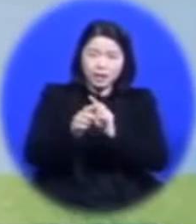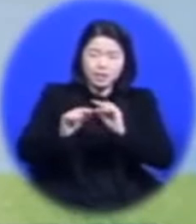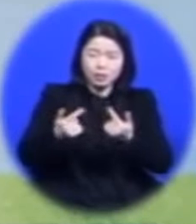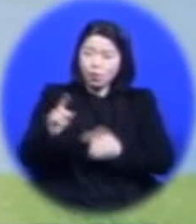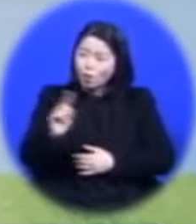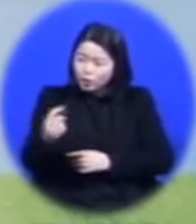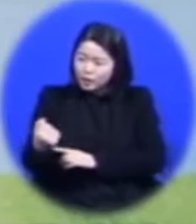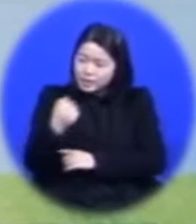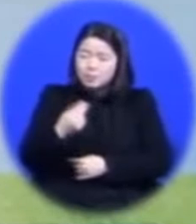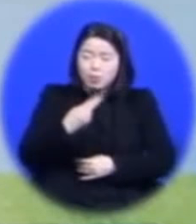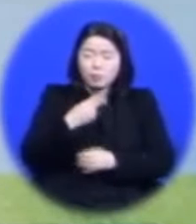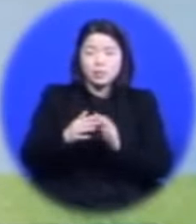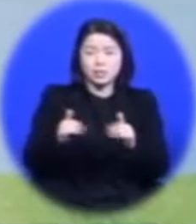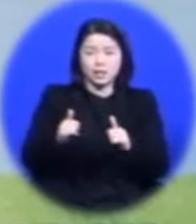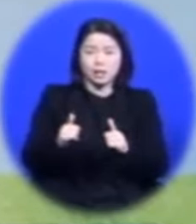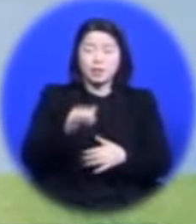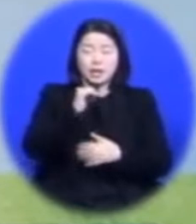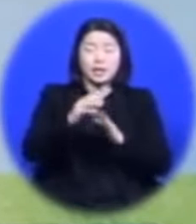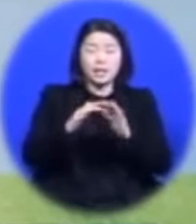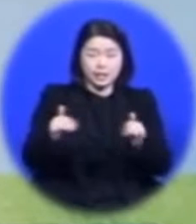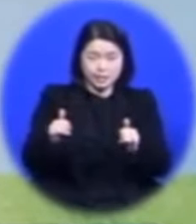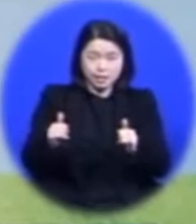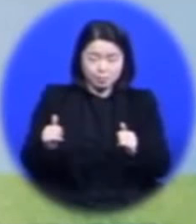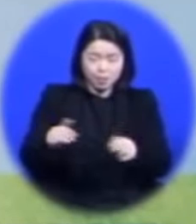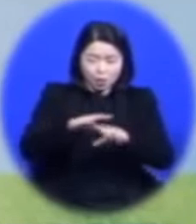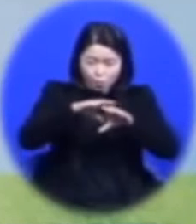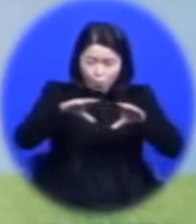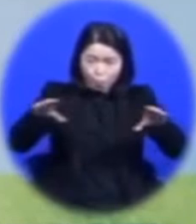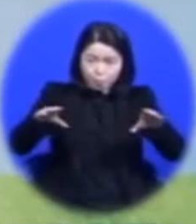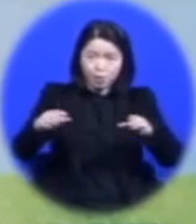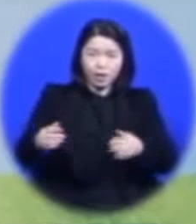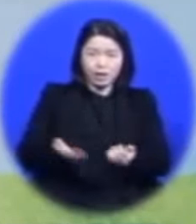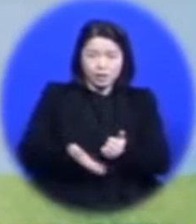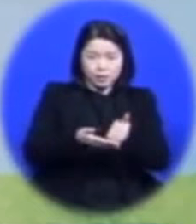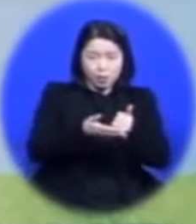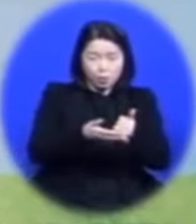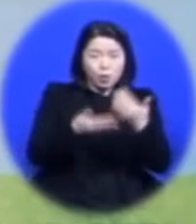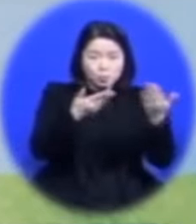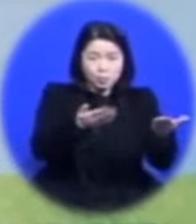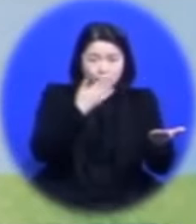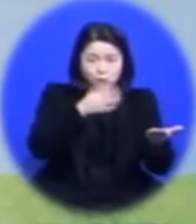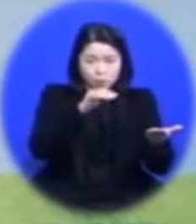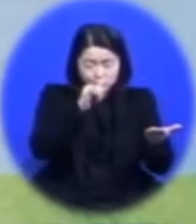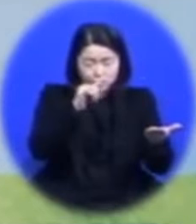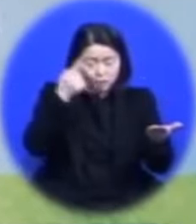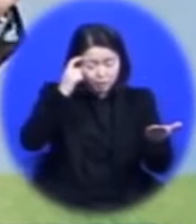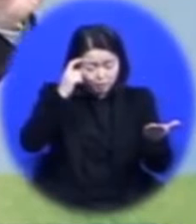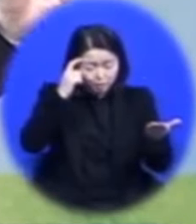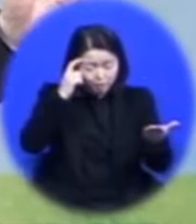힘없는 사람들 가난한 사람이 공평한 배우를 받을 수 있을까 늘 가난한 사람이 눈에